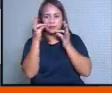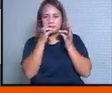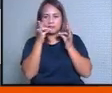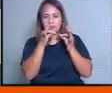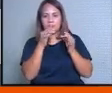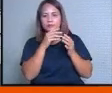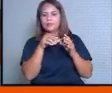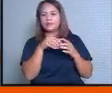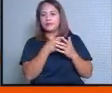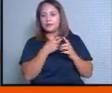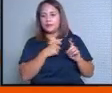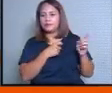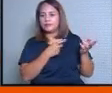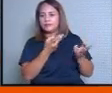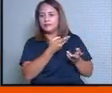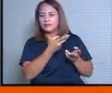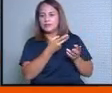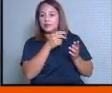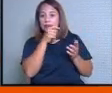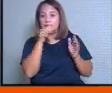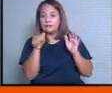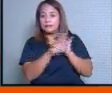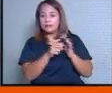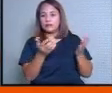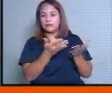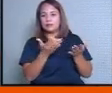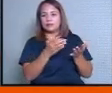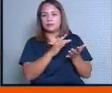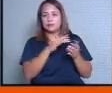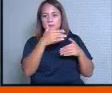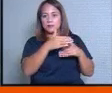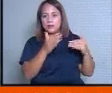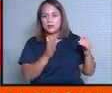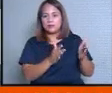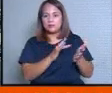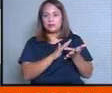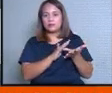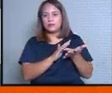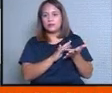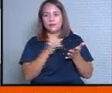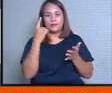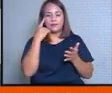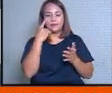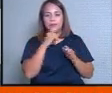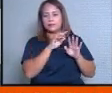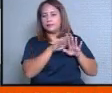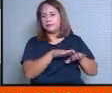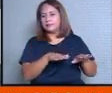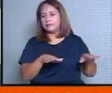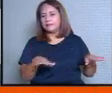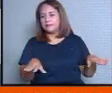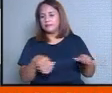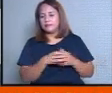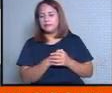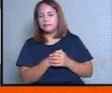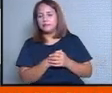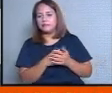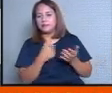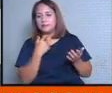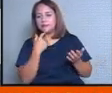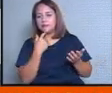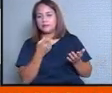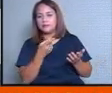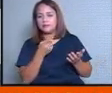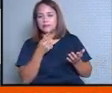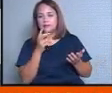sa kanila ay nakalagay doon sa lalagyan ng na karton ng isang gamot. Kaya hindi mo pag-iisipan